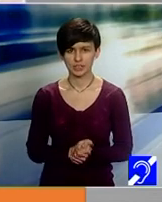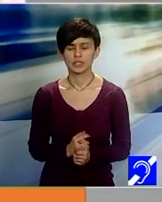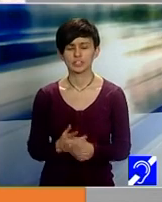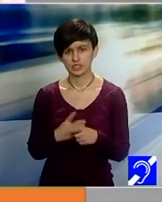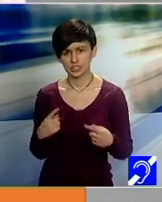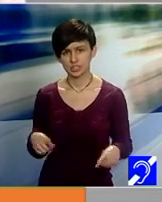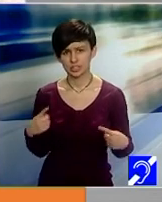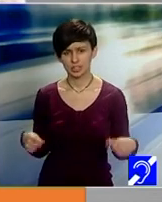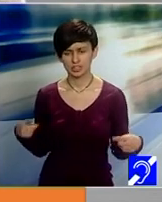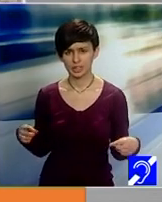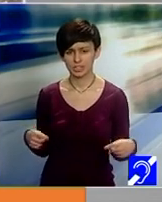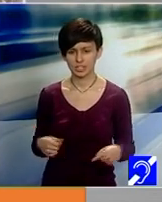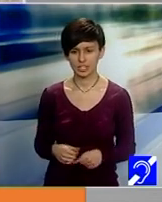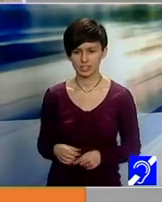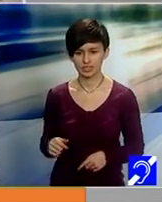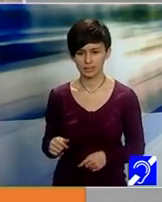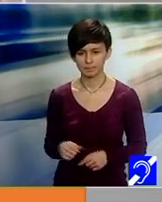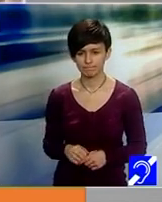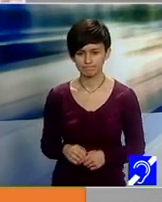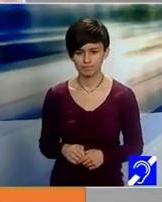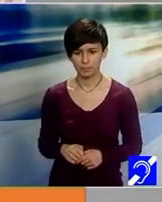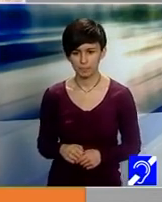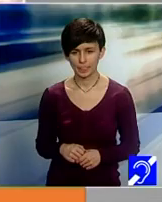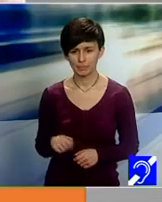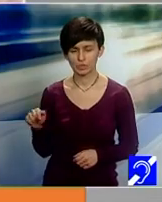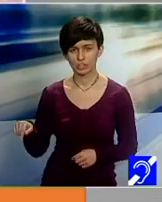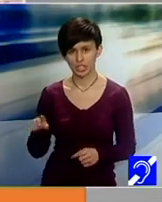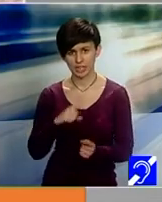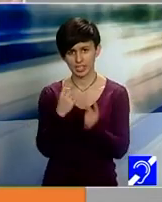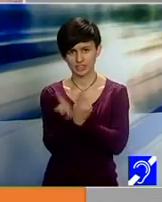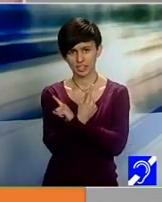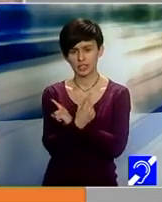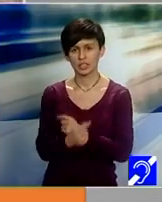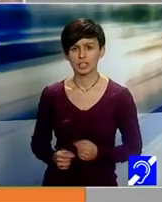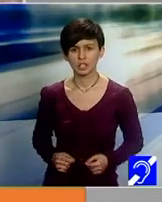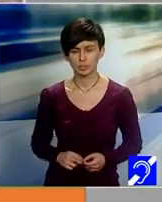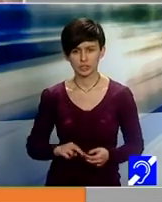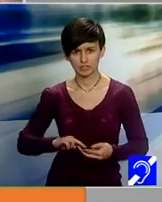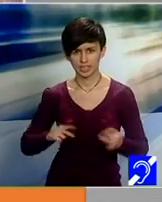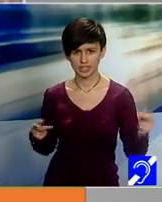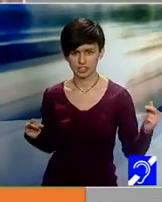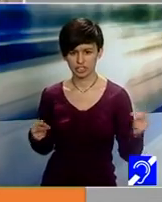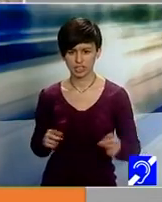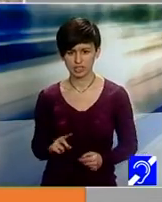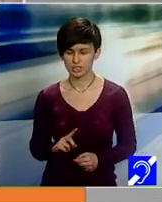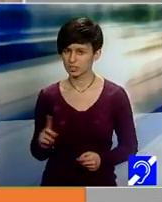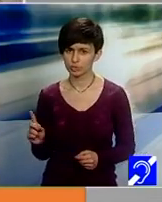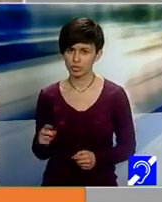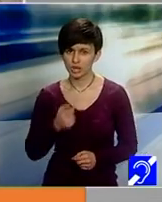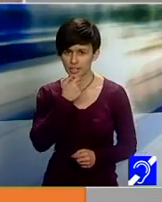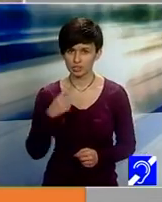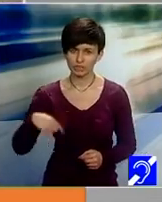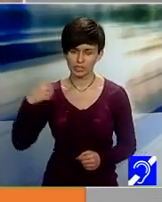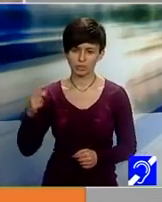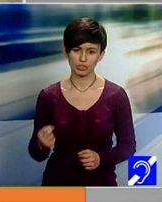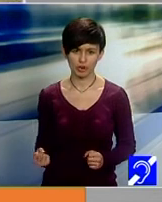diferențiază de cea, pentru că cea care este modificată genetic nu răsare al doilea an, nu-ți face producție.